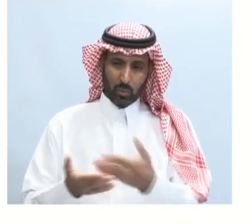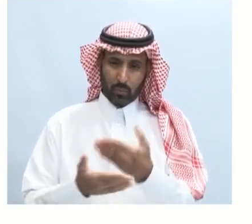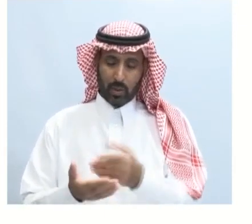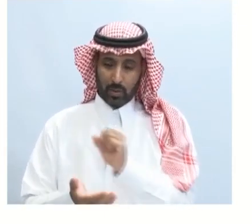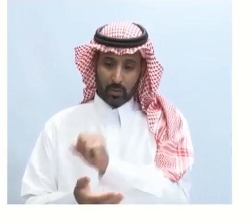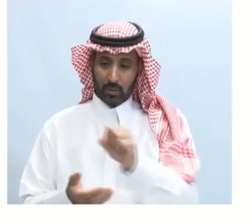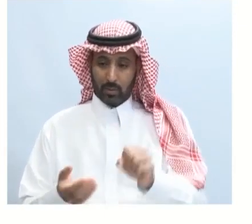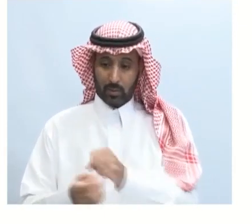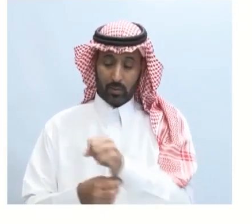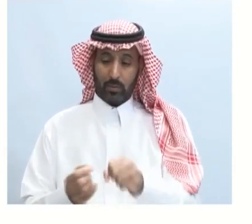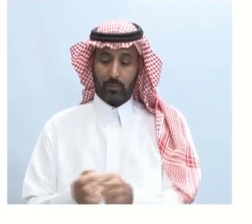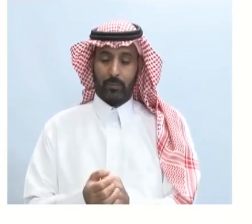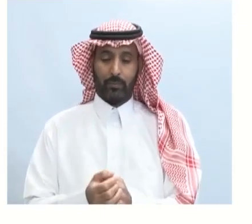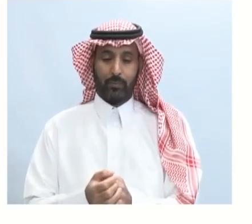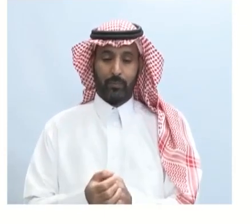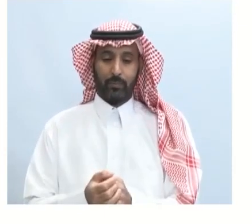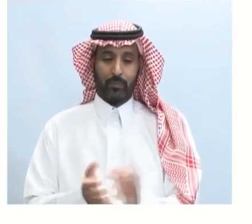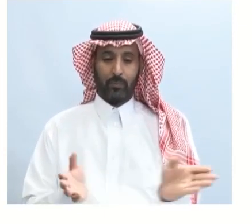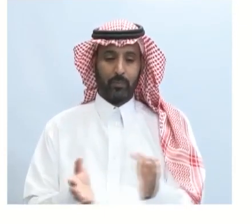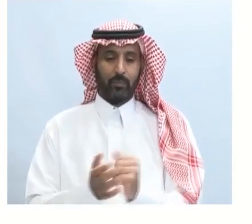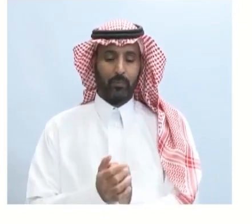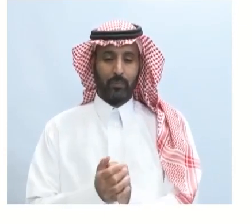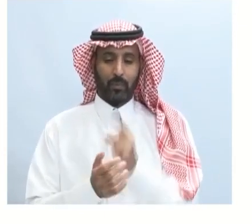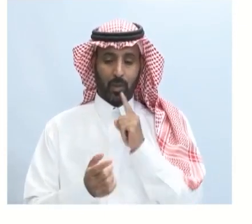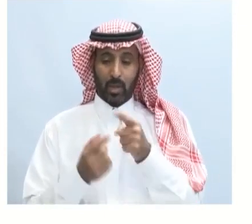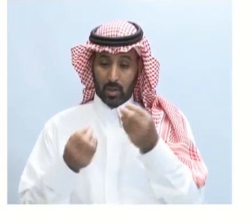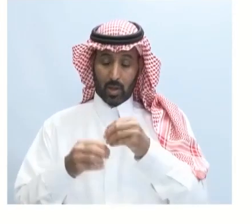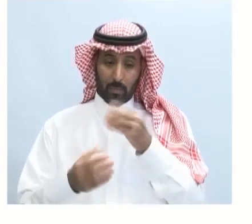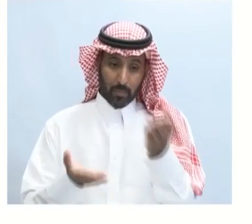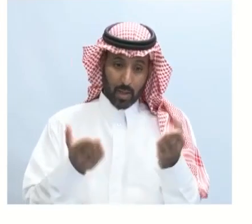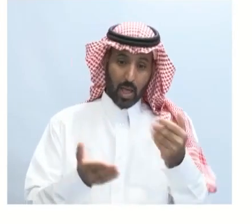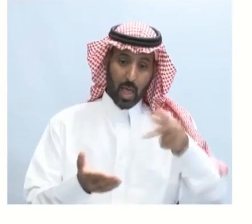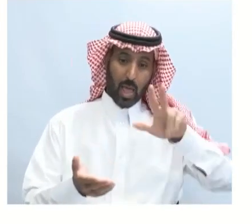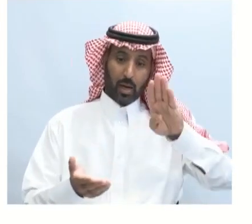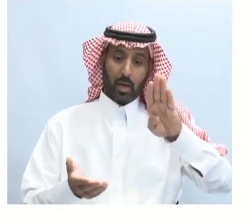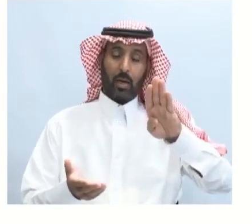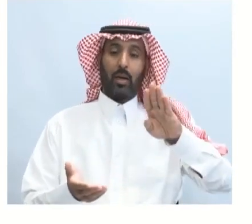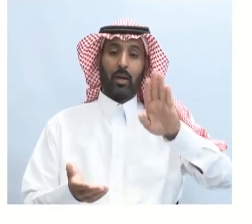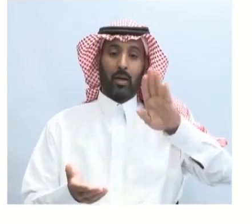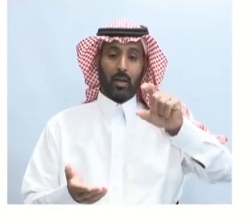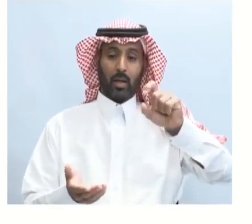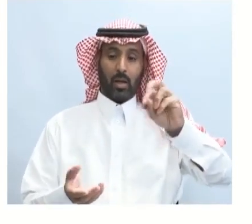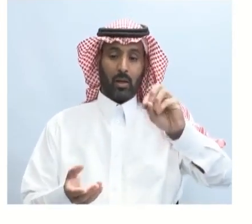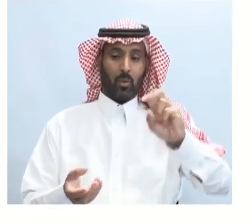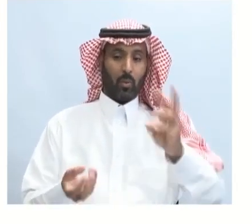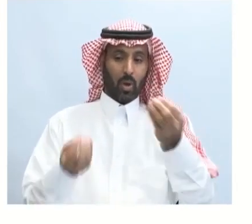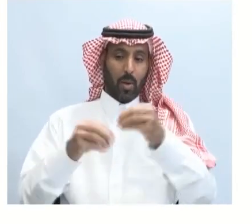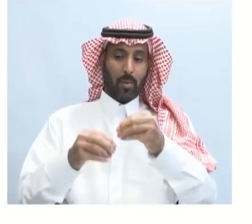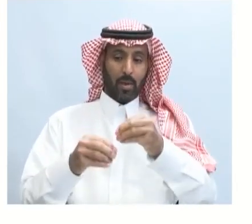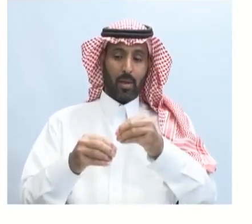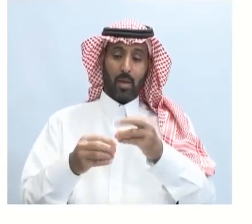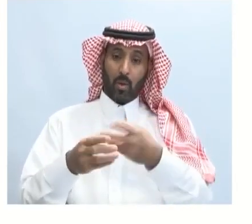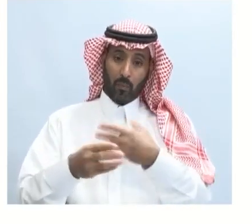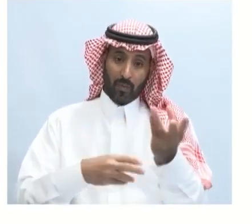سنصف ونوصف الان لنقارن بين التفاعل الاكسده والاختزال طبعا الاكسده تعريفها هو عمليه